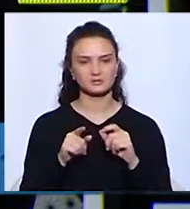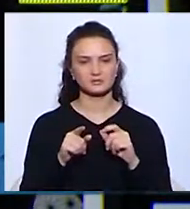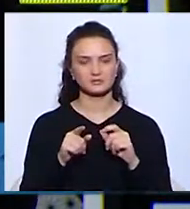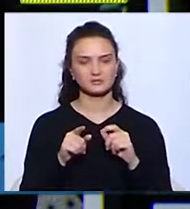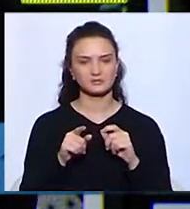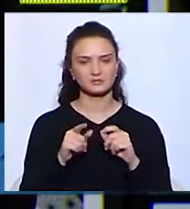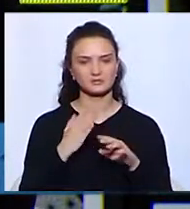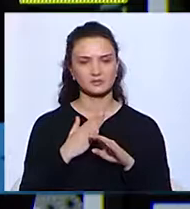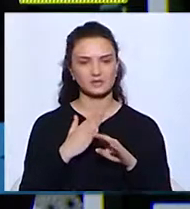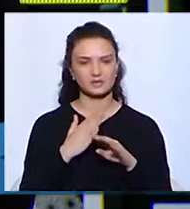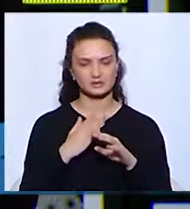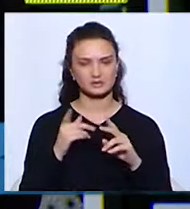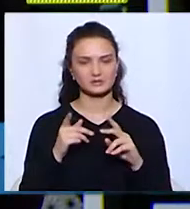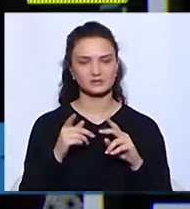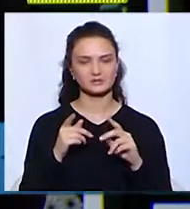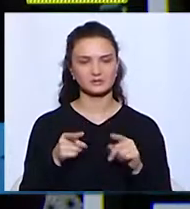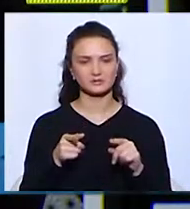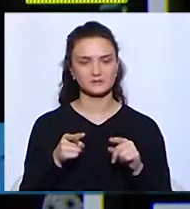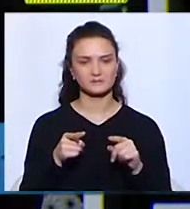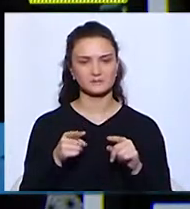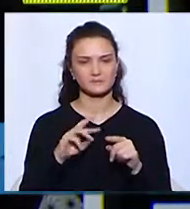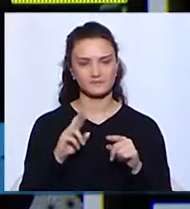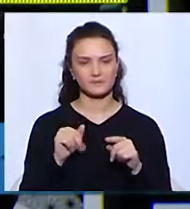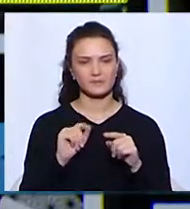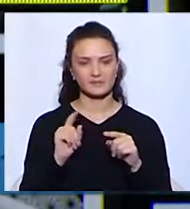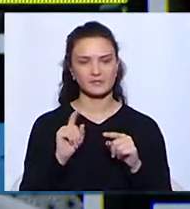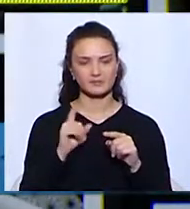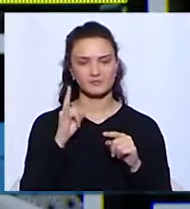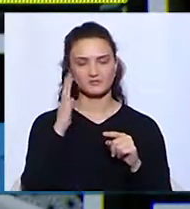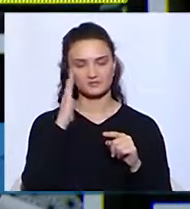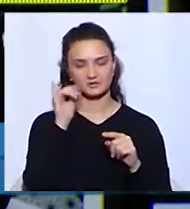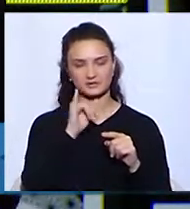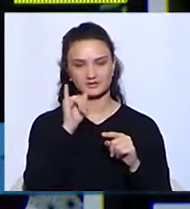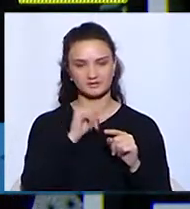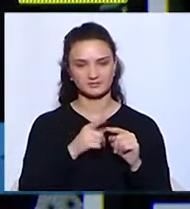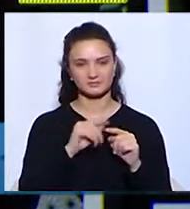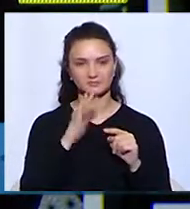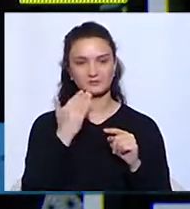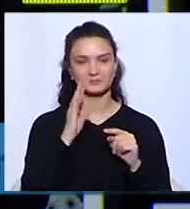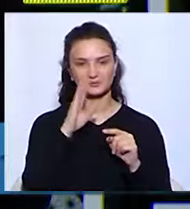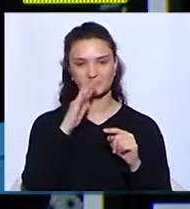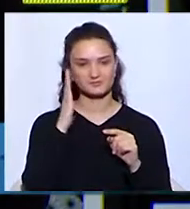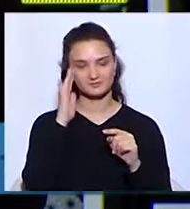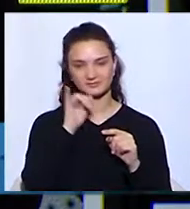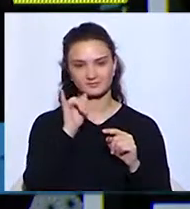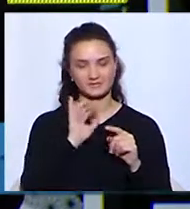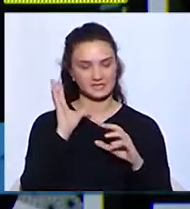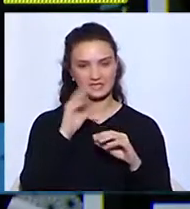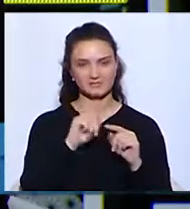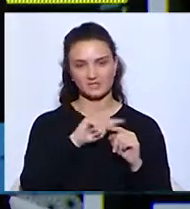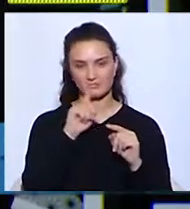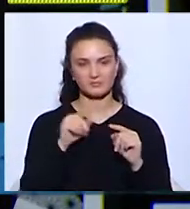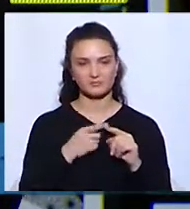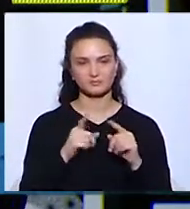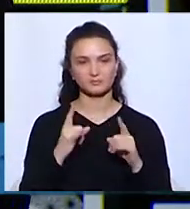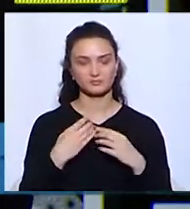გამოხატული, არის გარდამავალი და არაძინებს არც პაციენტს და არც მის მშობლებს მთელი ღამის განმავლობაში, რის